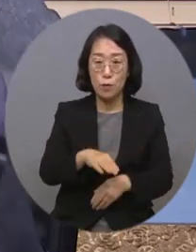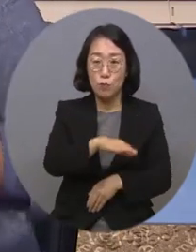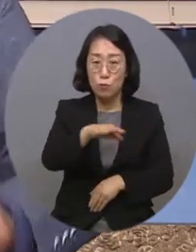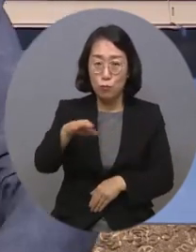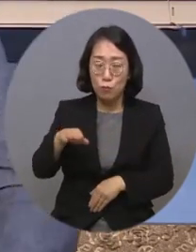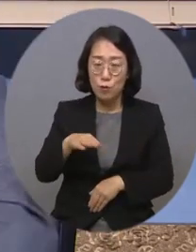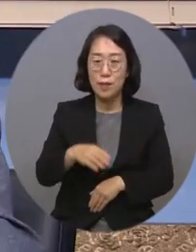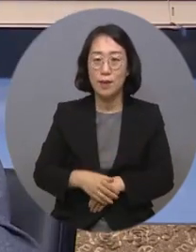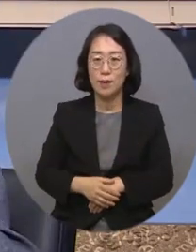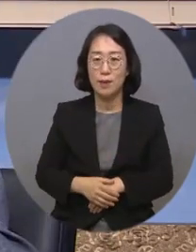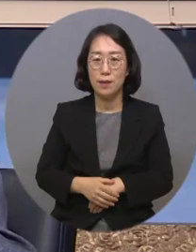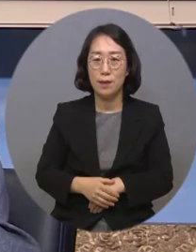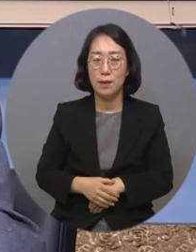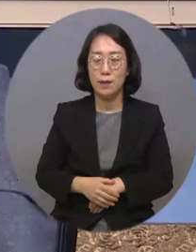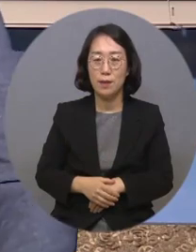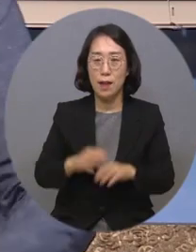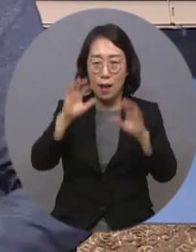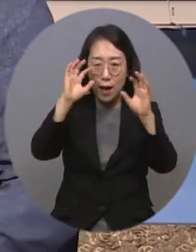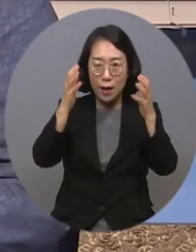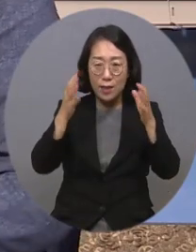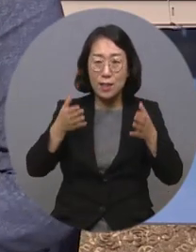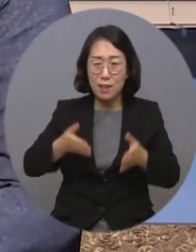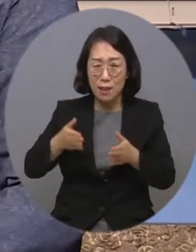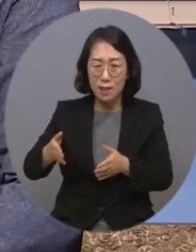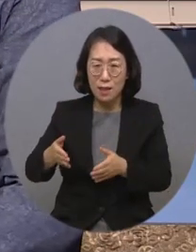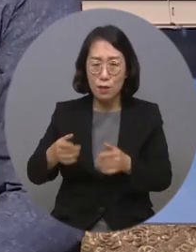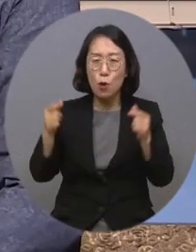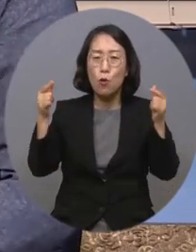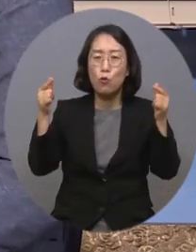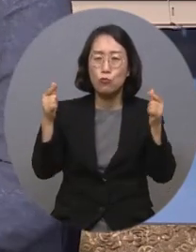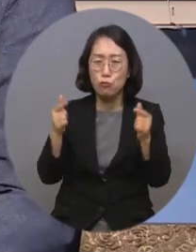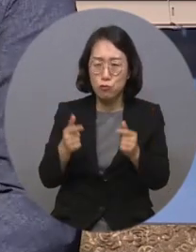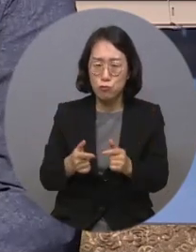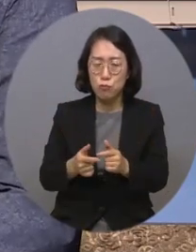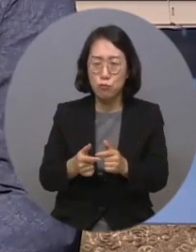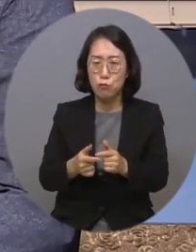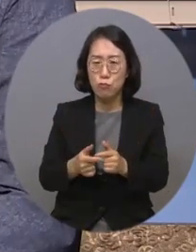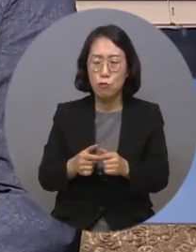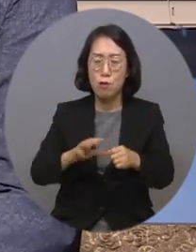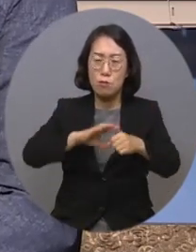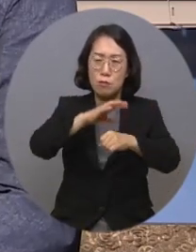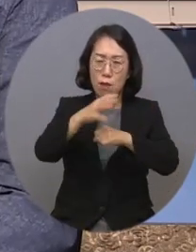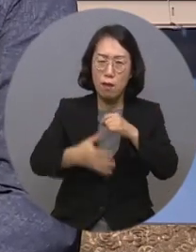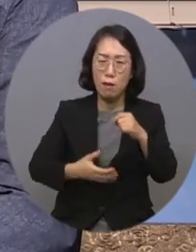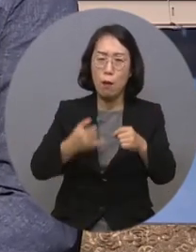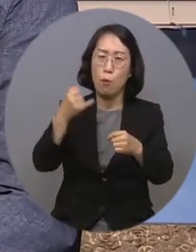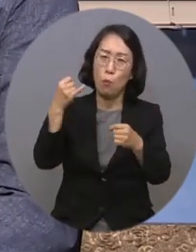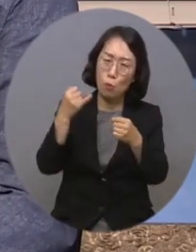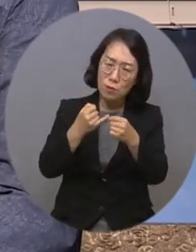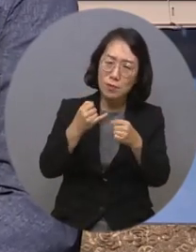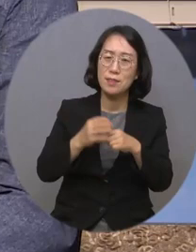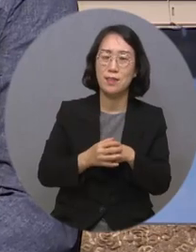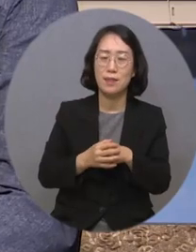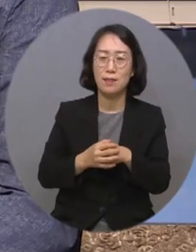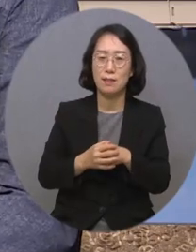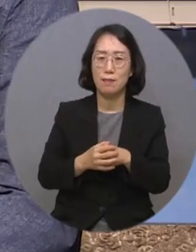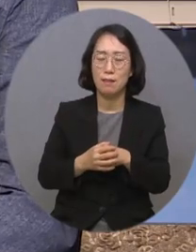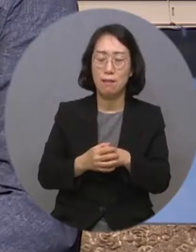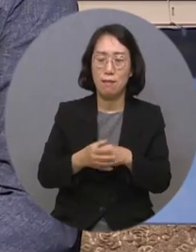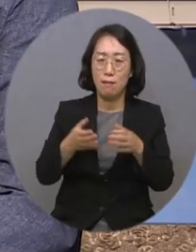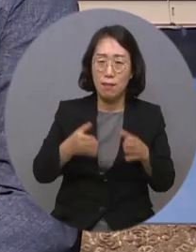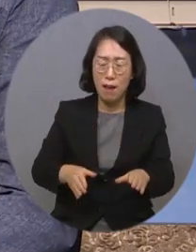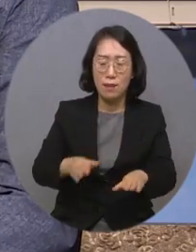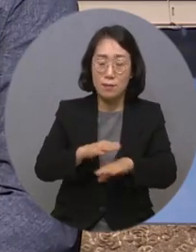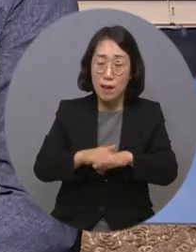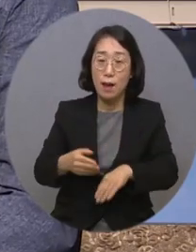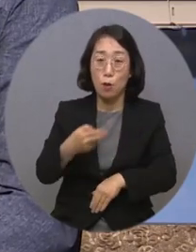이 저출산율이 이 전 세계에서 최저를 기록하고 있기도 하고, 또 한 명도 채 네. 되지 않는다.